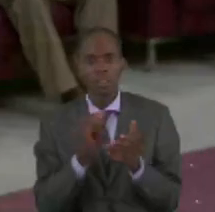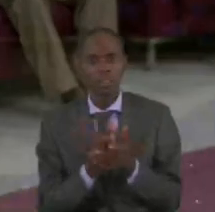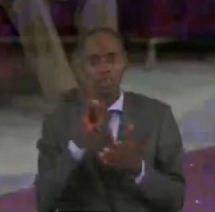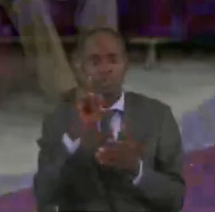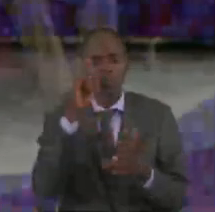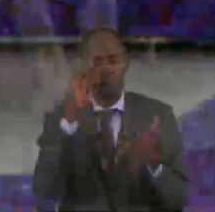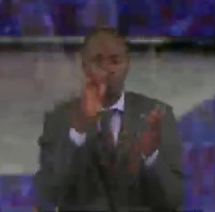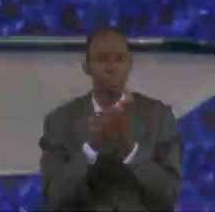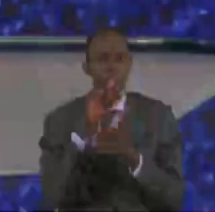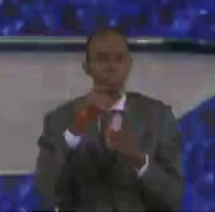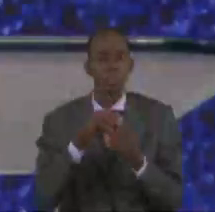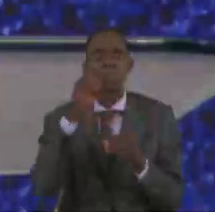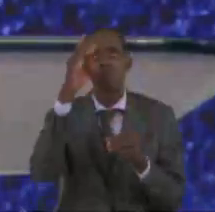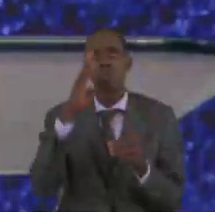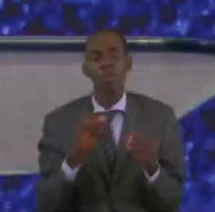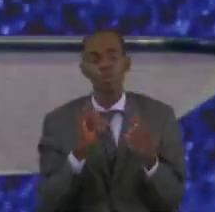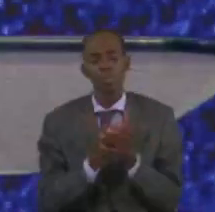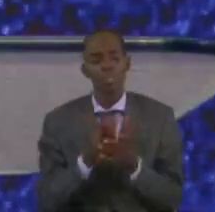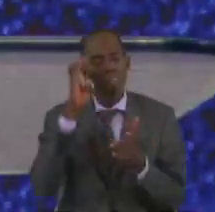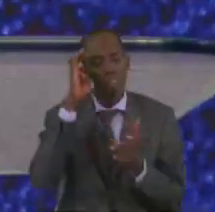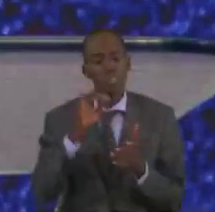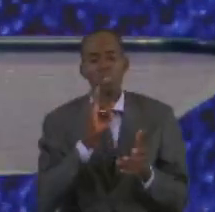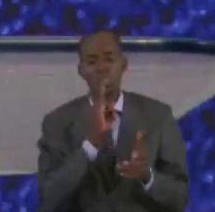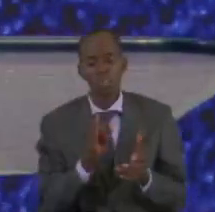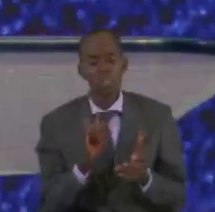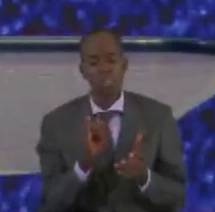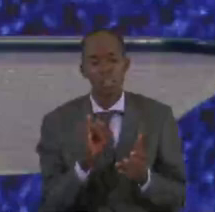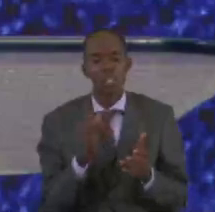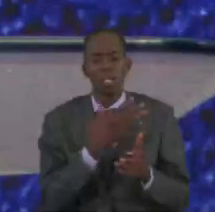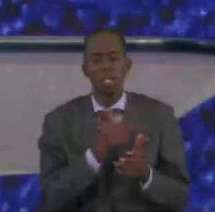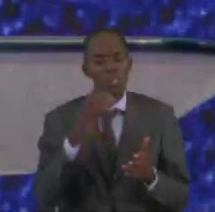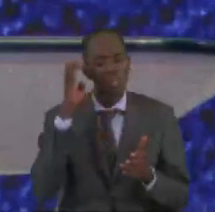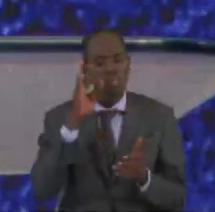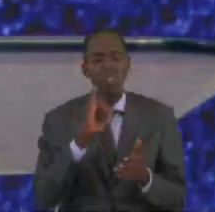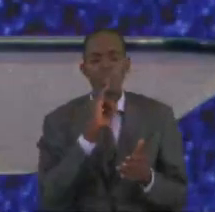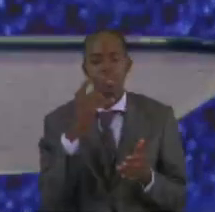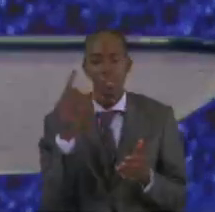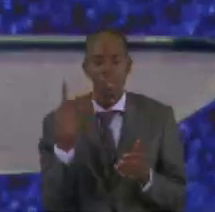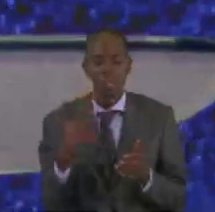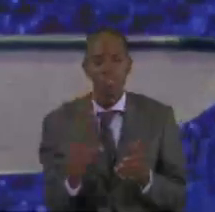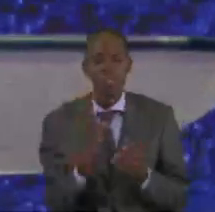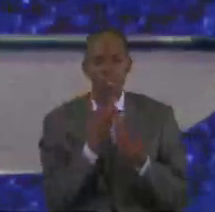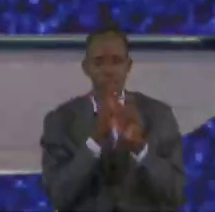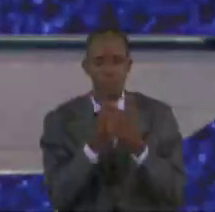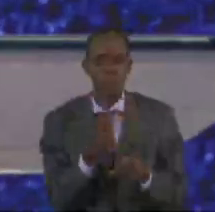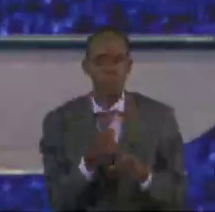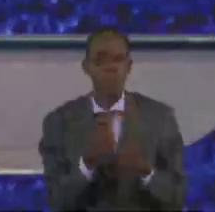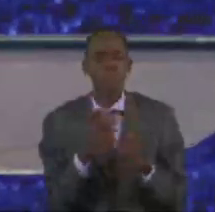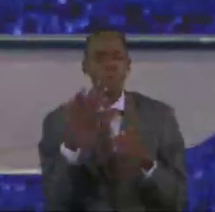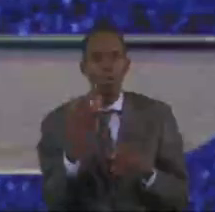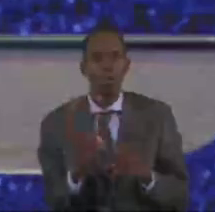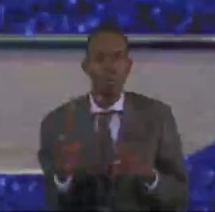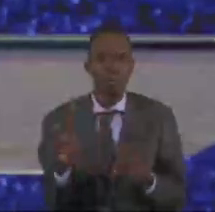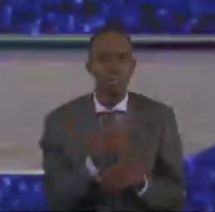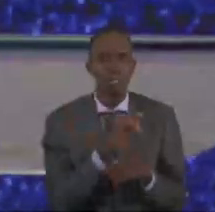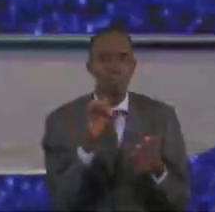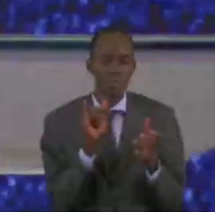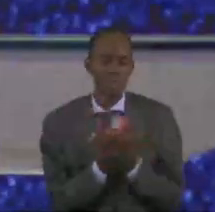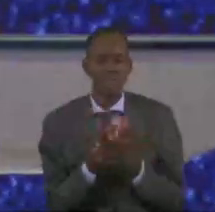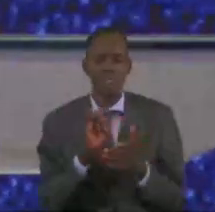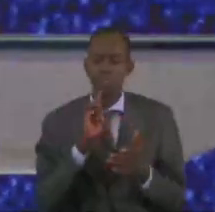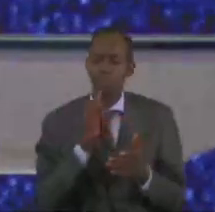vous croyez. Vous croyez que Dieu existe et qu'il est le rémunérateur de ceux